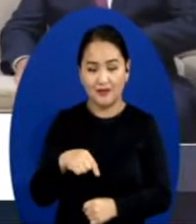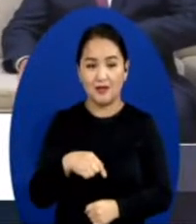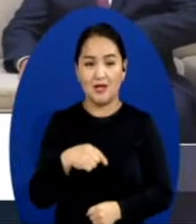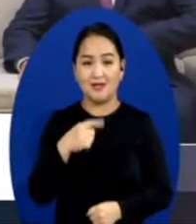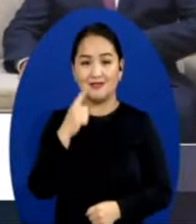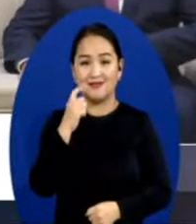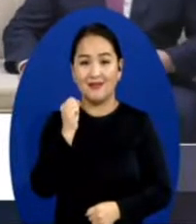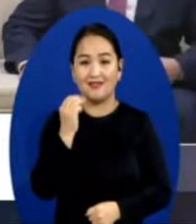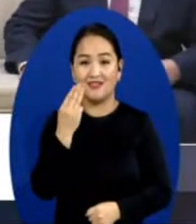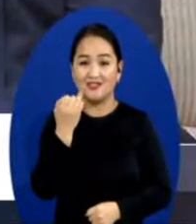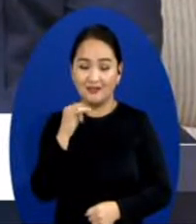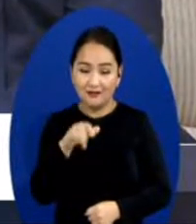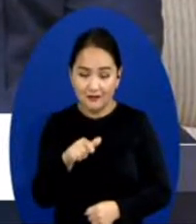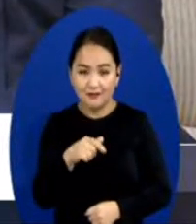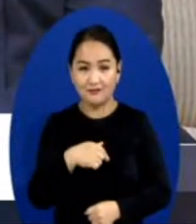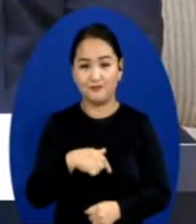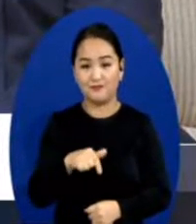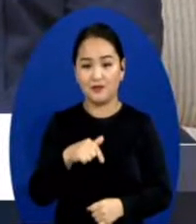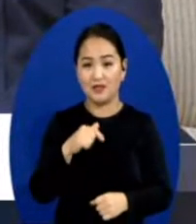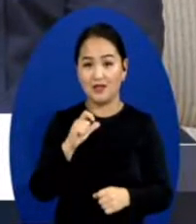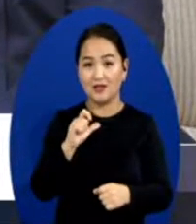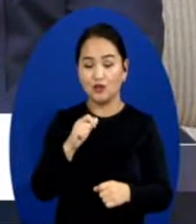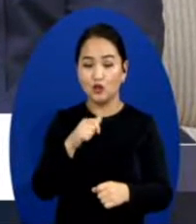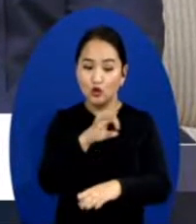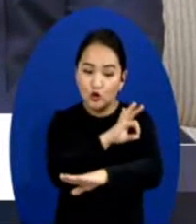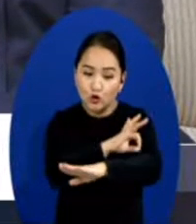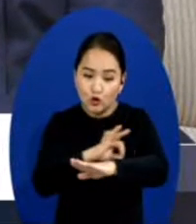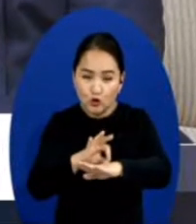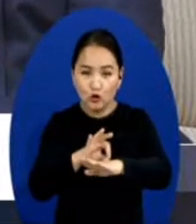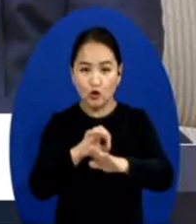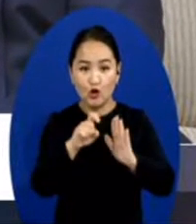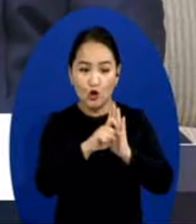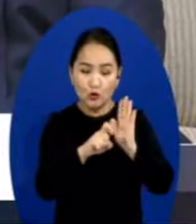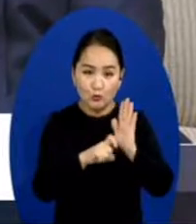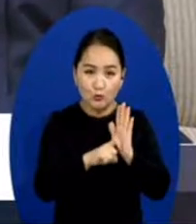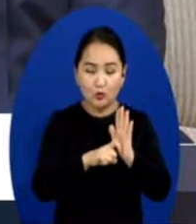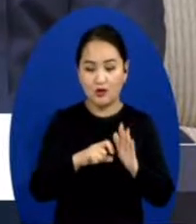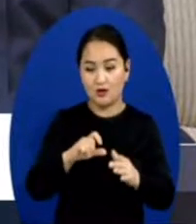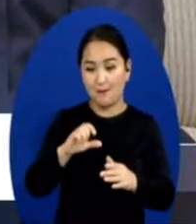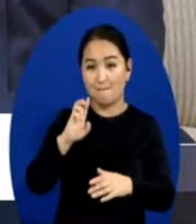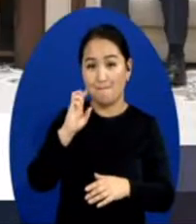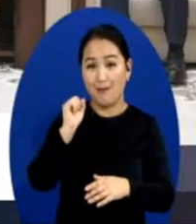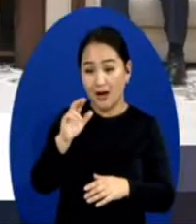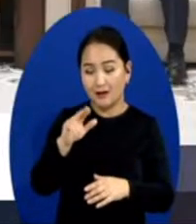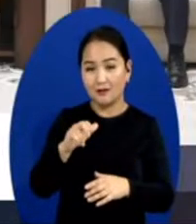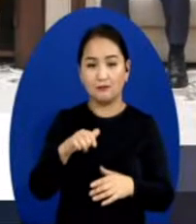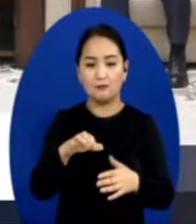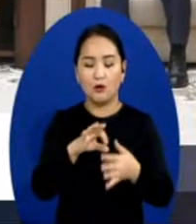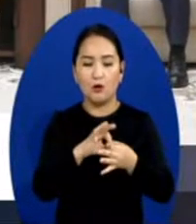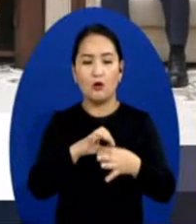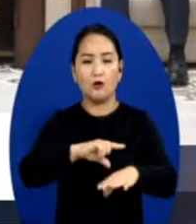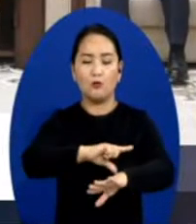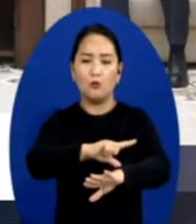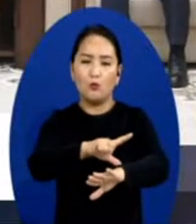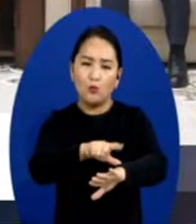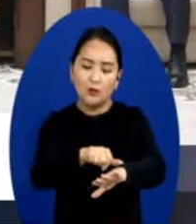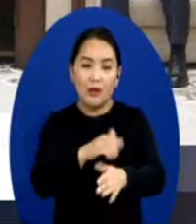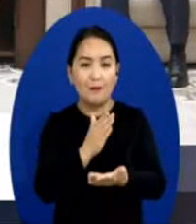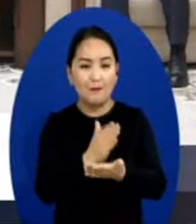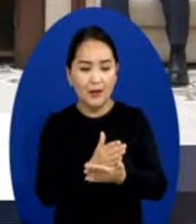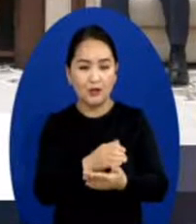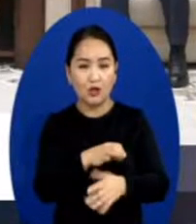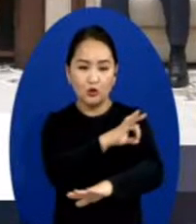шатар Солонгосын Эксим банкны санхүүжилтэр хэрэгжүүлж байгаа төслүүд за бусад Эксим банкны төслүүдтэй харьцуулахад удаашралтай байна.